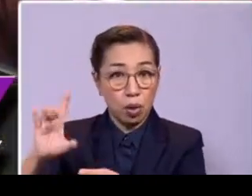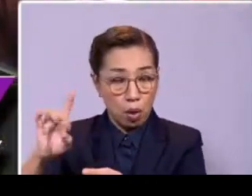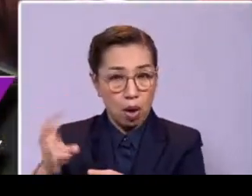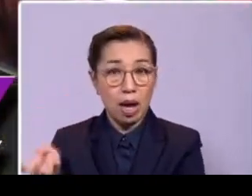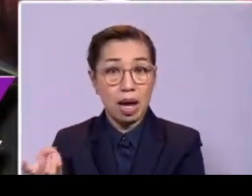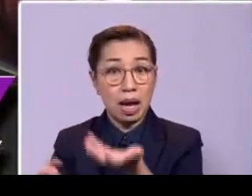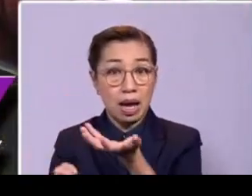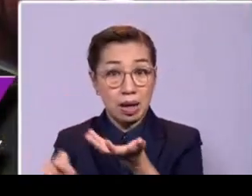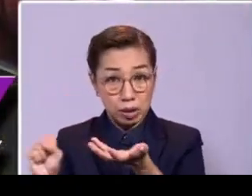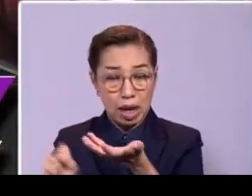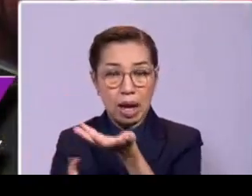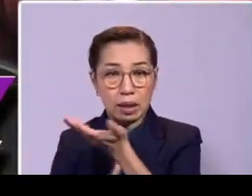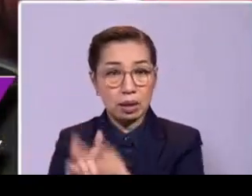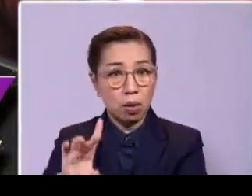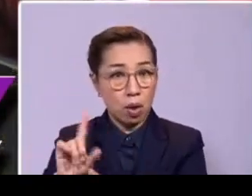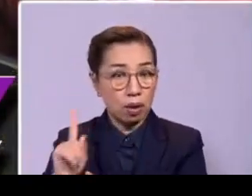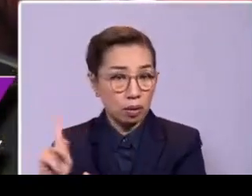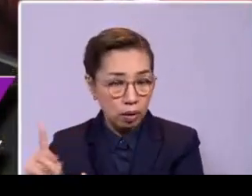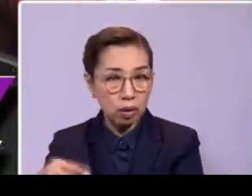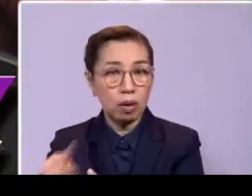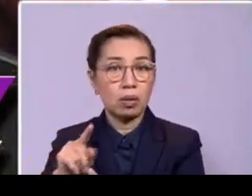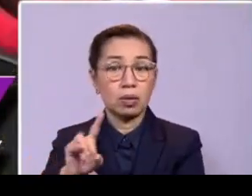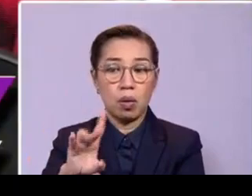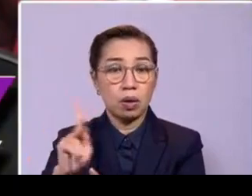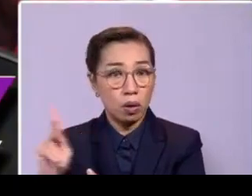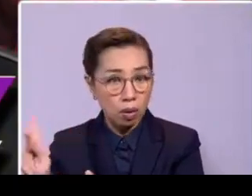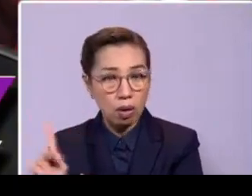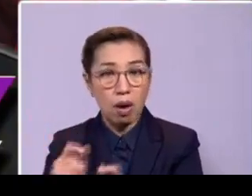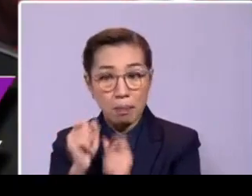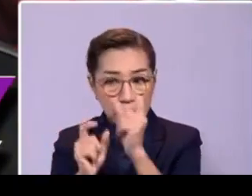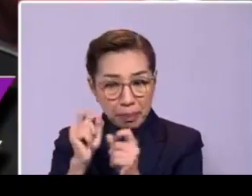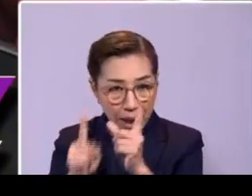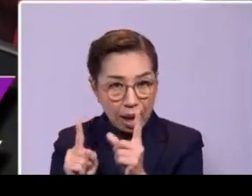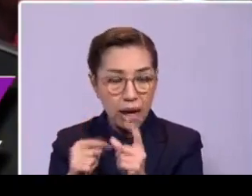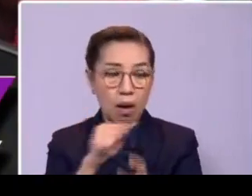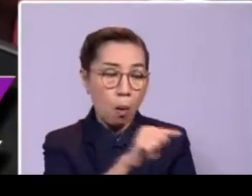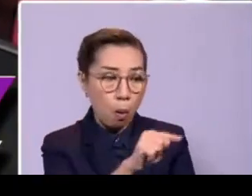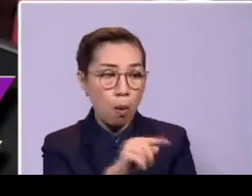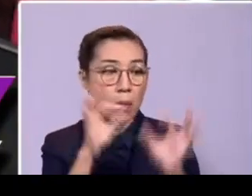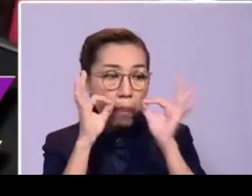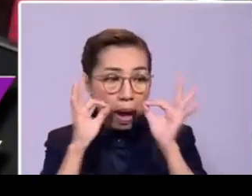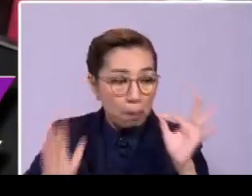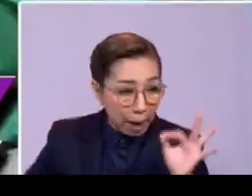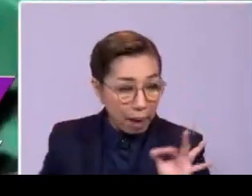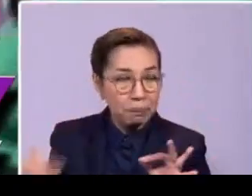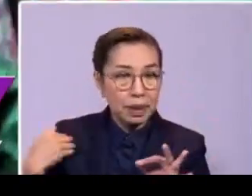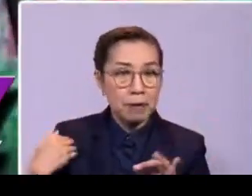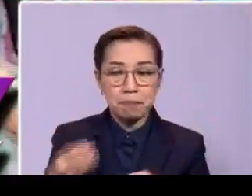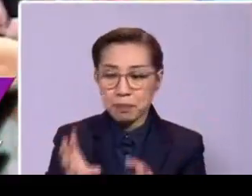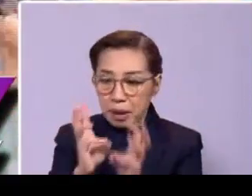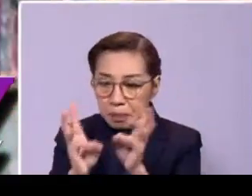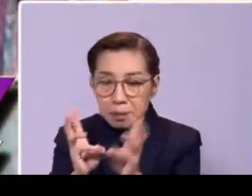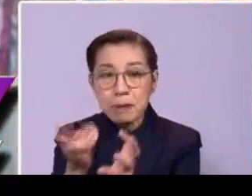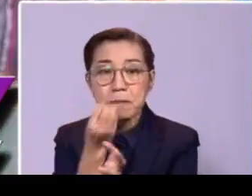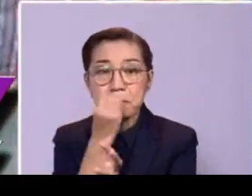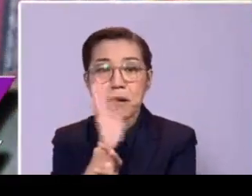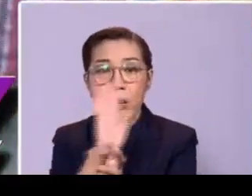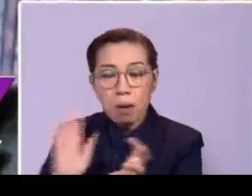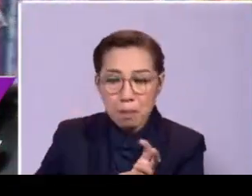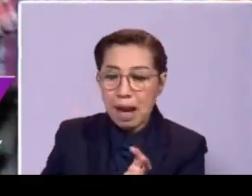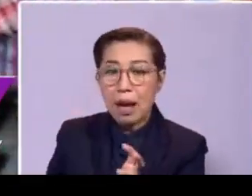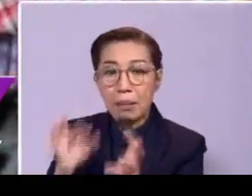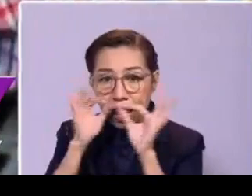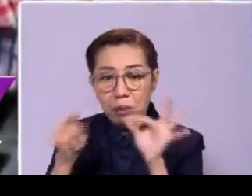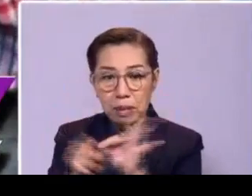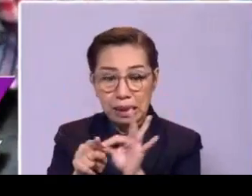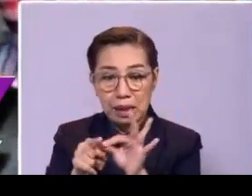มีบะหมี่กึ่งสำเร็จรูปแล้วก็น้ำดื่มอาหารสัตว์ด้วยน้องหมาน้องแมวก็เดือดร้อนเช่นกันค่ะนำเข้าไปค่ะนั่งเรือจ